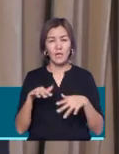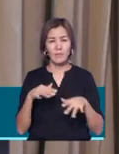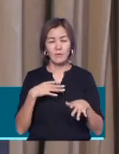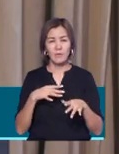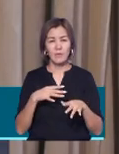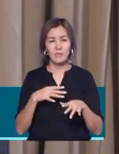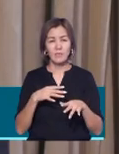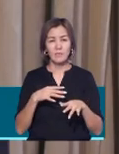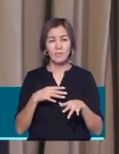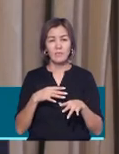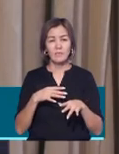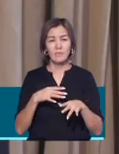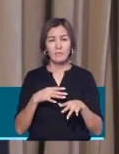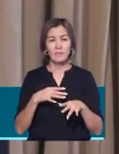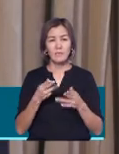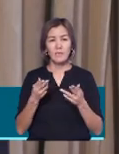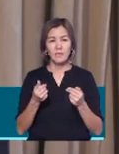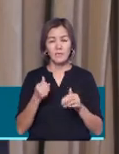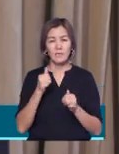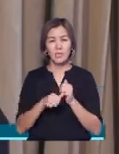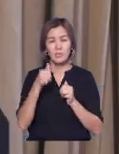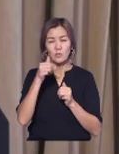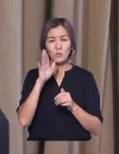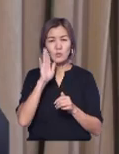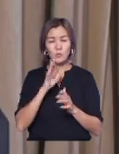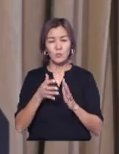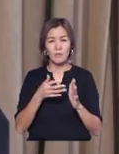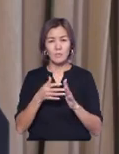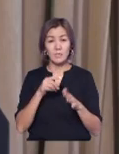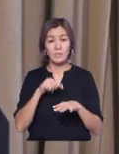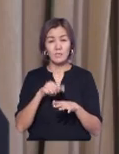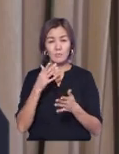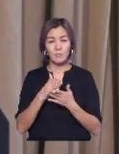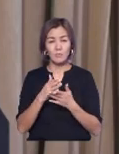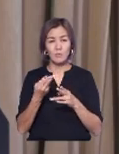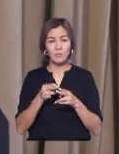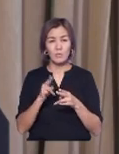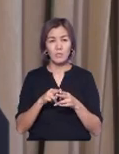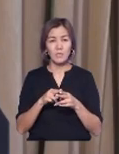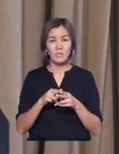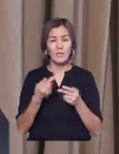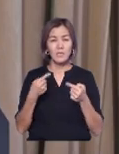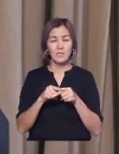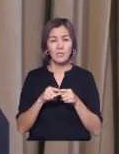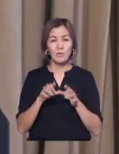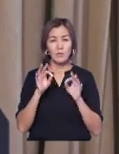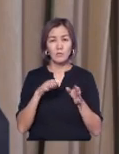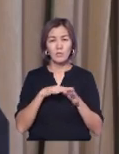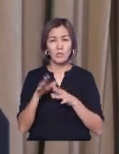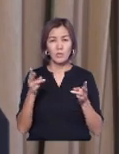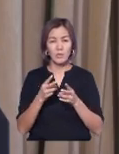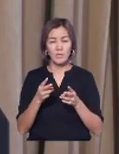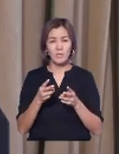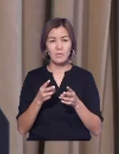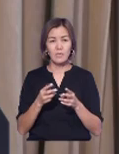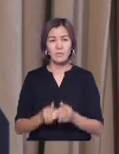Әрине, бізде жылдан жылға су тапшылығын сезіп тұрмыз, сол себептен бұл жұмысты дұрыс атқару керек. Бүгінгі